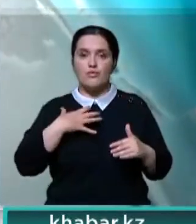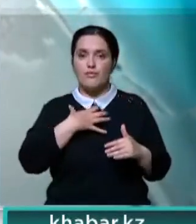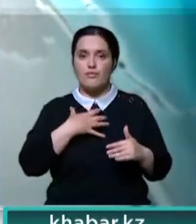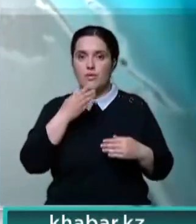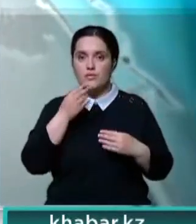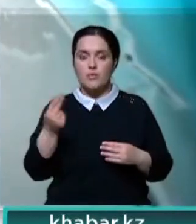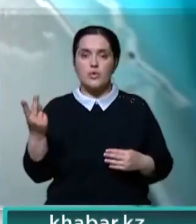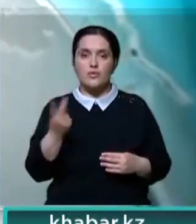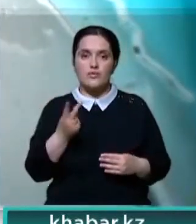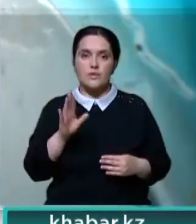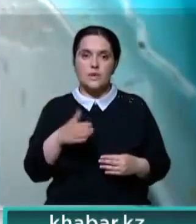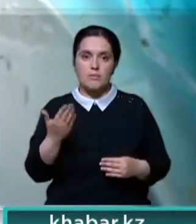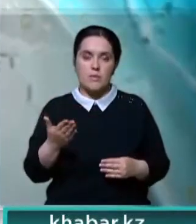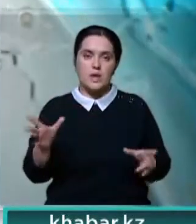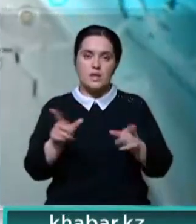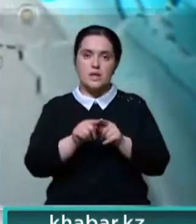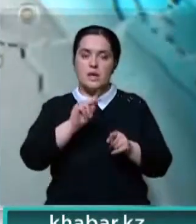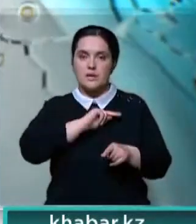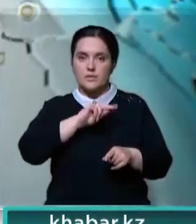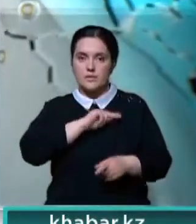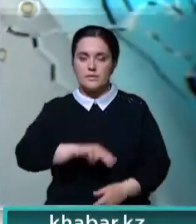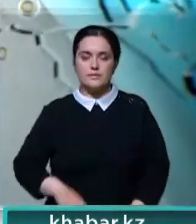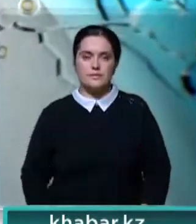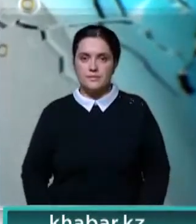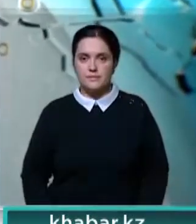придадут важный импульс двустороннему сотрудничеству